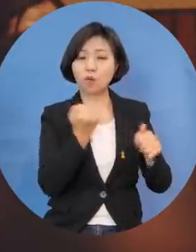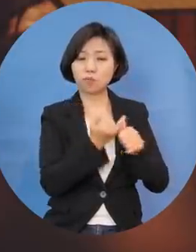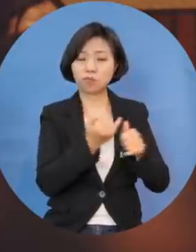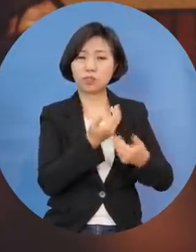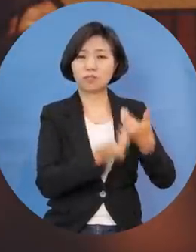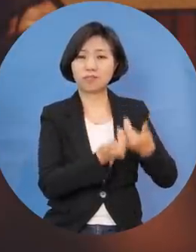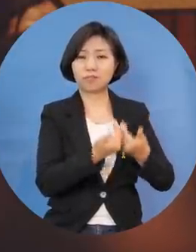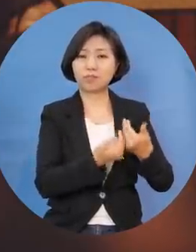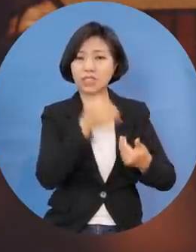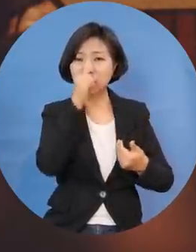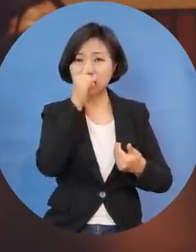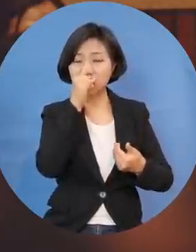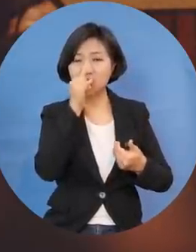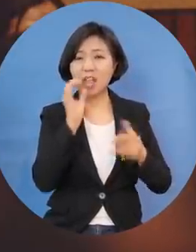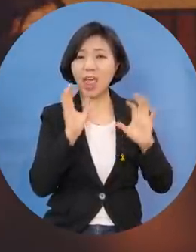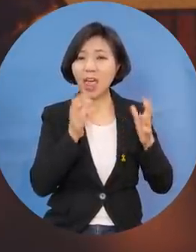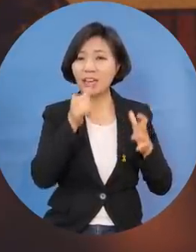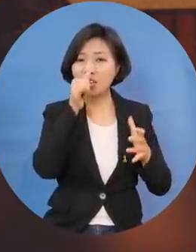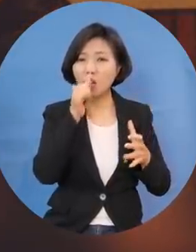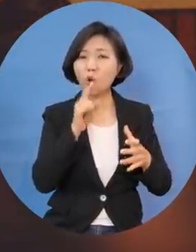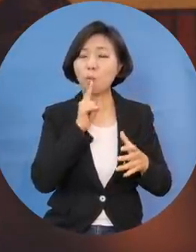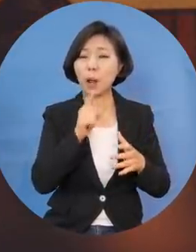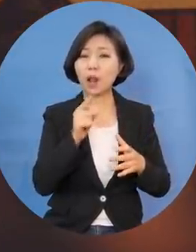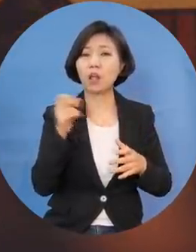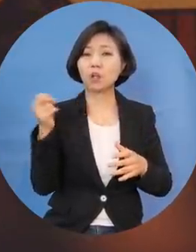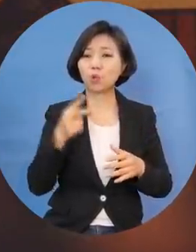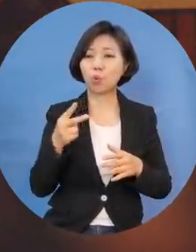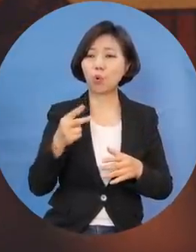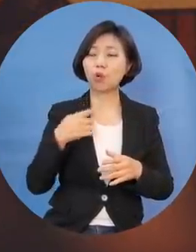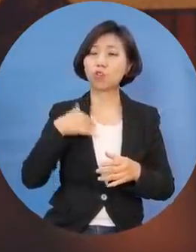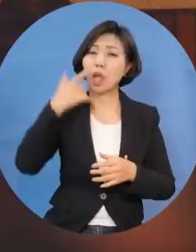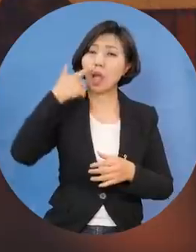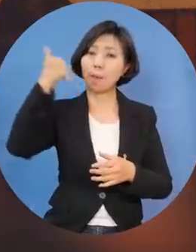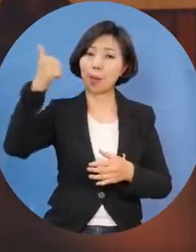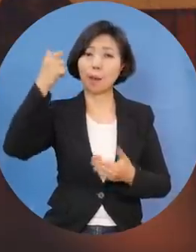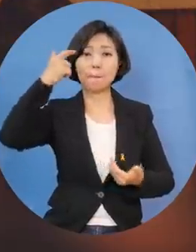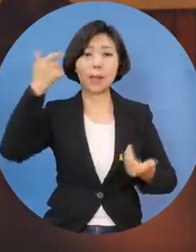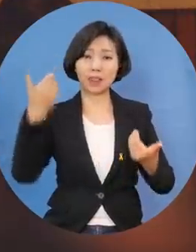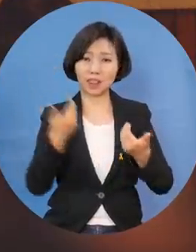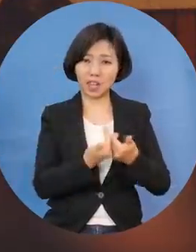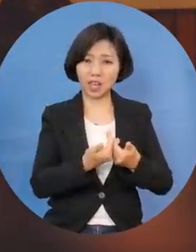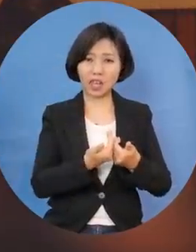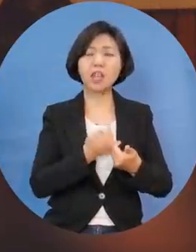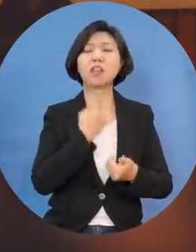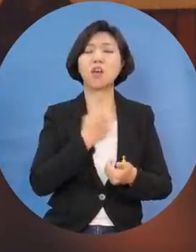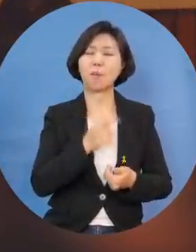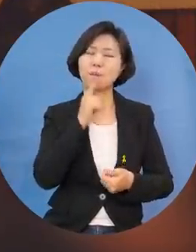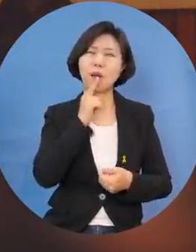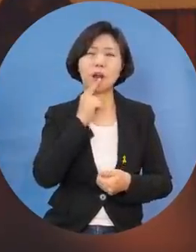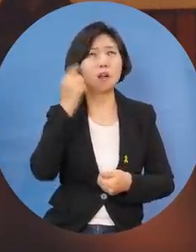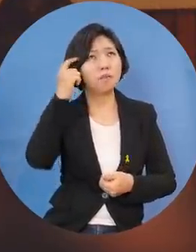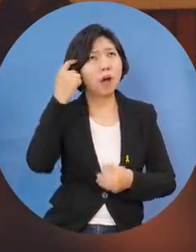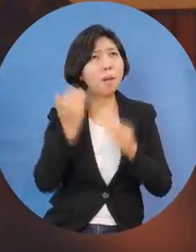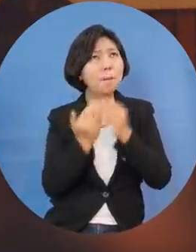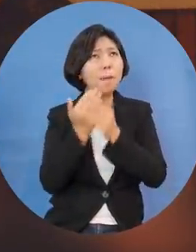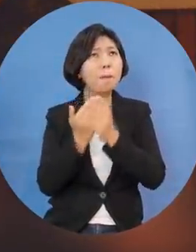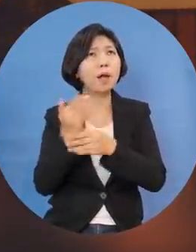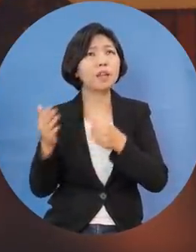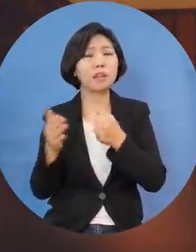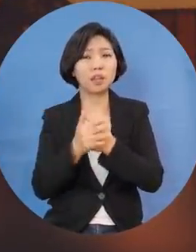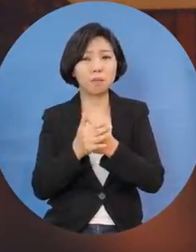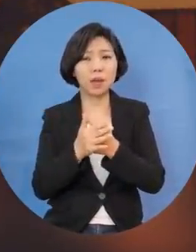만드는 아이가 있다는 말이나, 이전에 아버지께서 저희의 결혼을 반대하시면서 하셨던 말들이